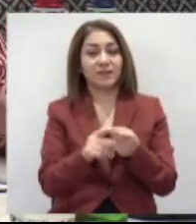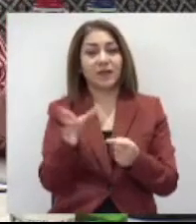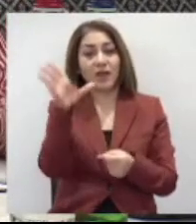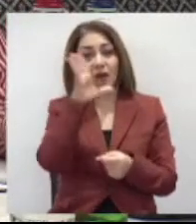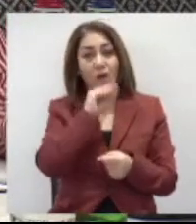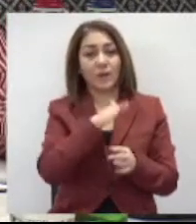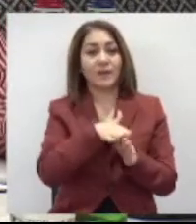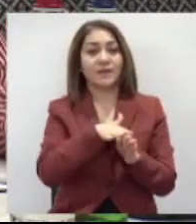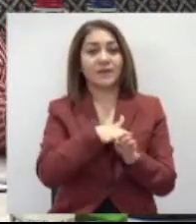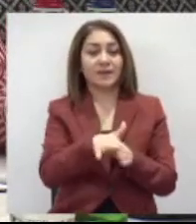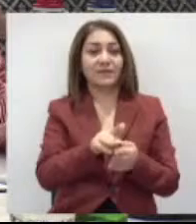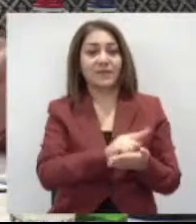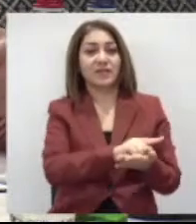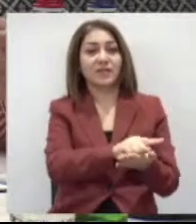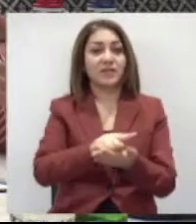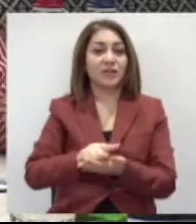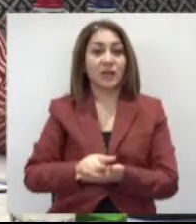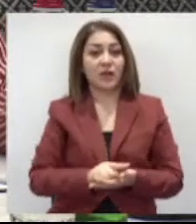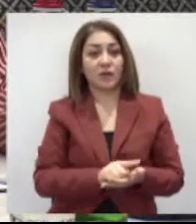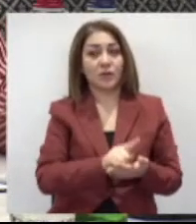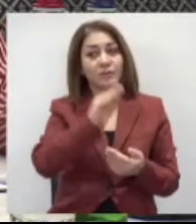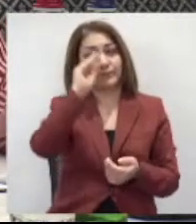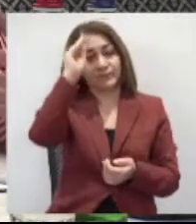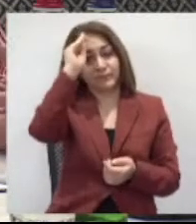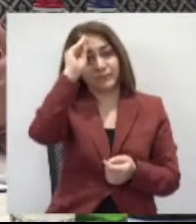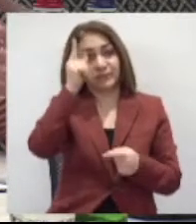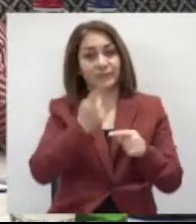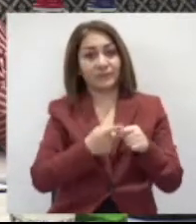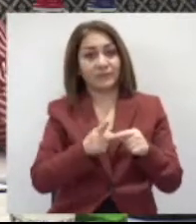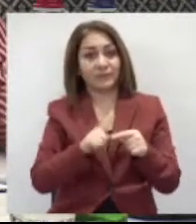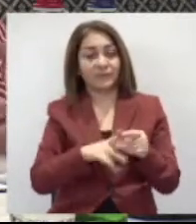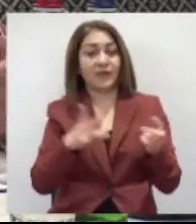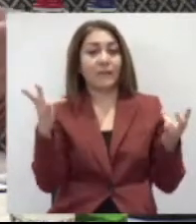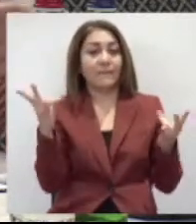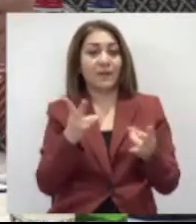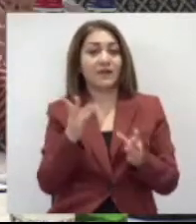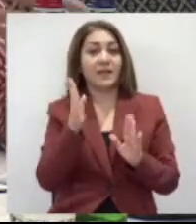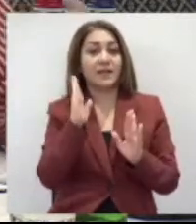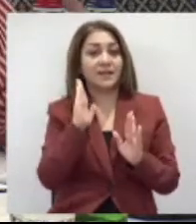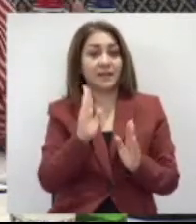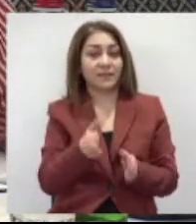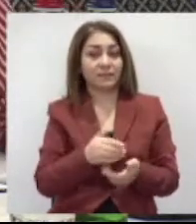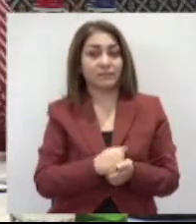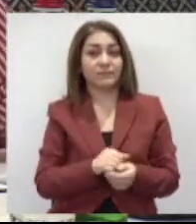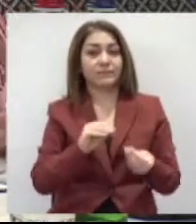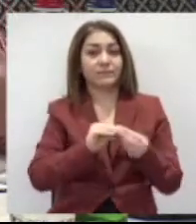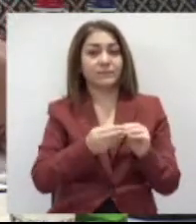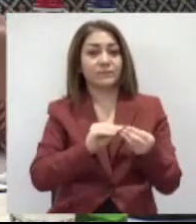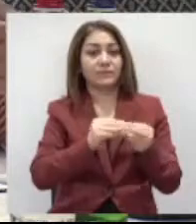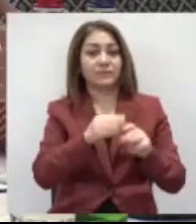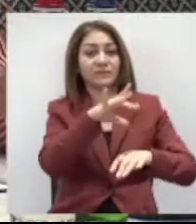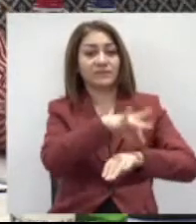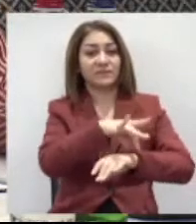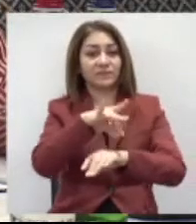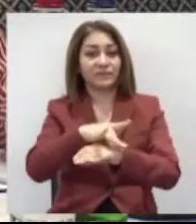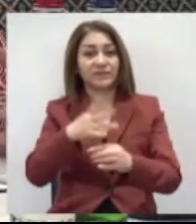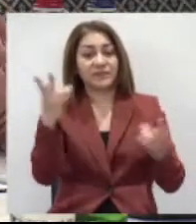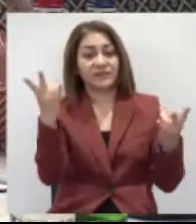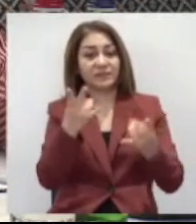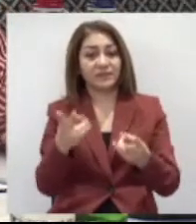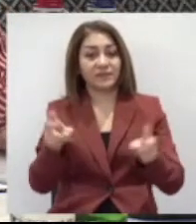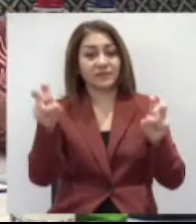են իրականացվել քննարկումներ, այսինքն գաղափար այն է, որ պետք է տեղի ունենա խնդիրների վերհանում,